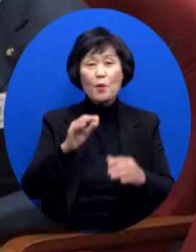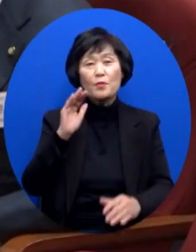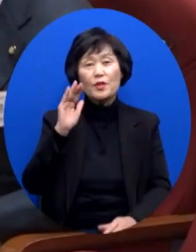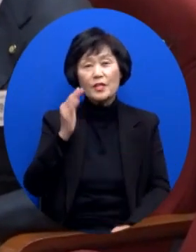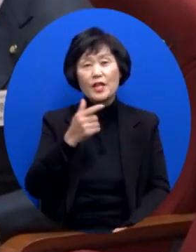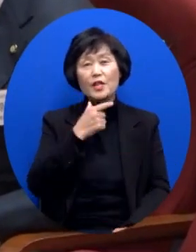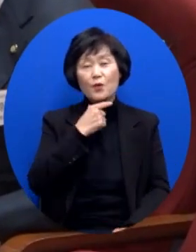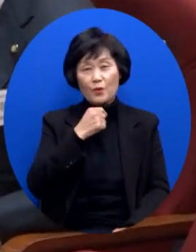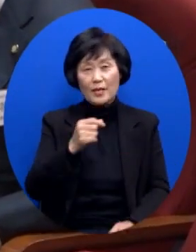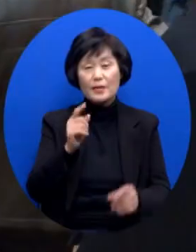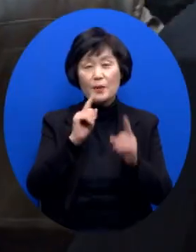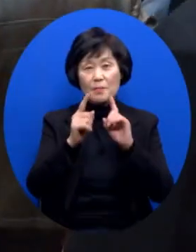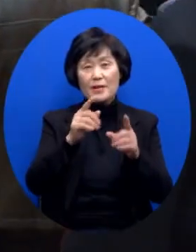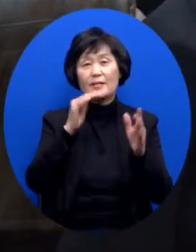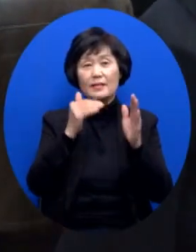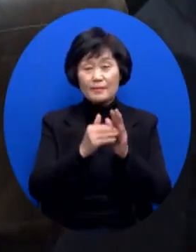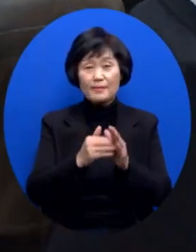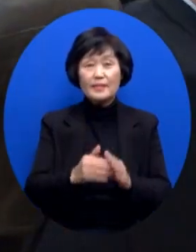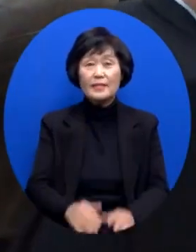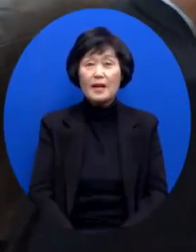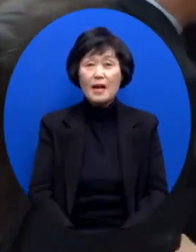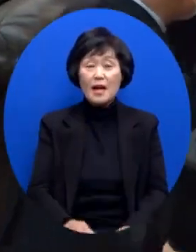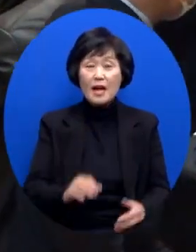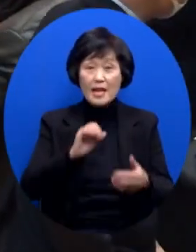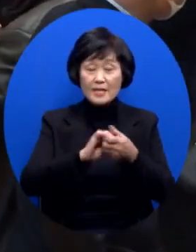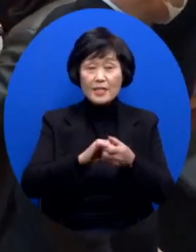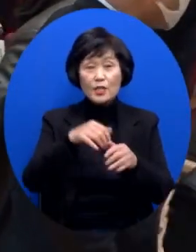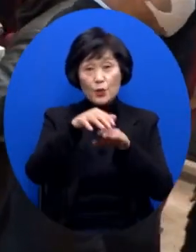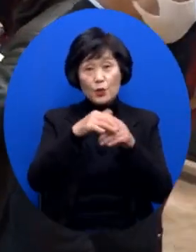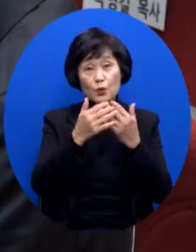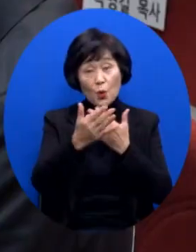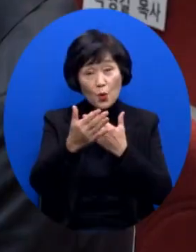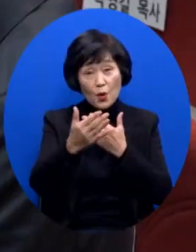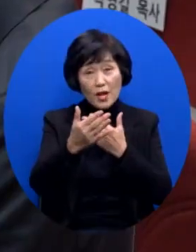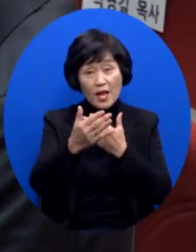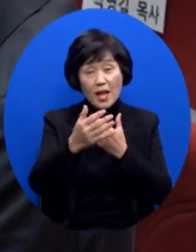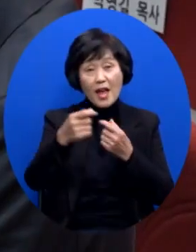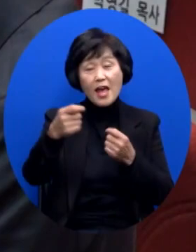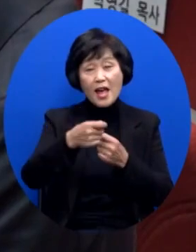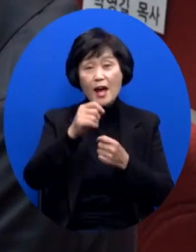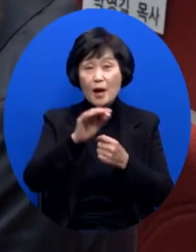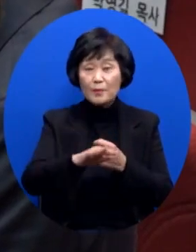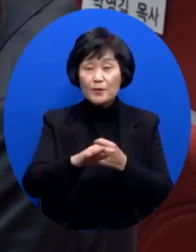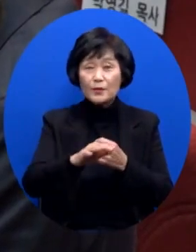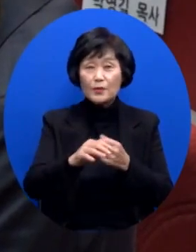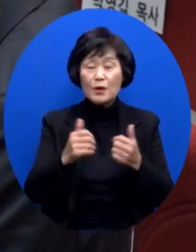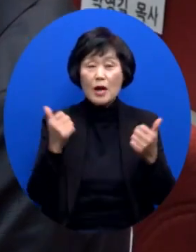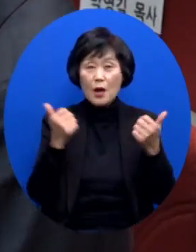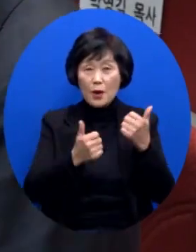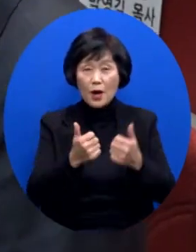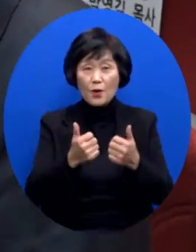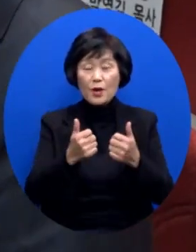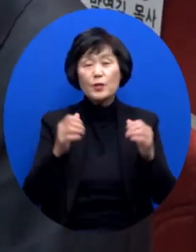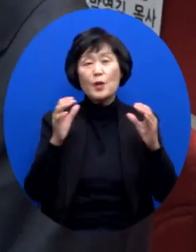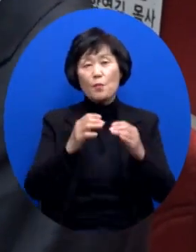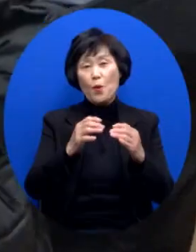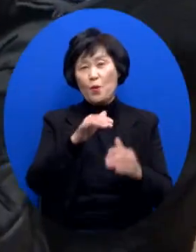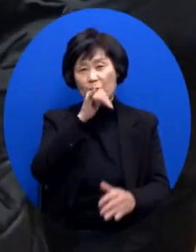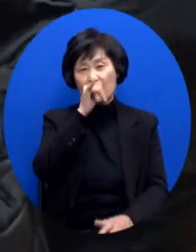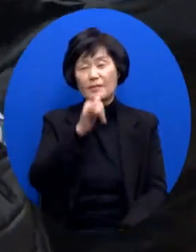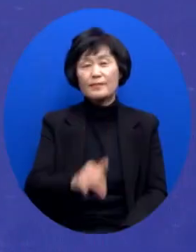바란다고 전했습니다. 한교총은 정기총회에 앞서 오는 13일 상임회장단 모임을 가질 예정입니다.